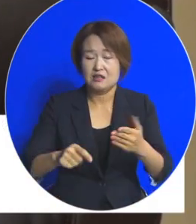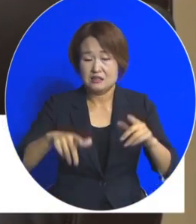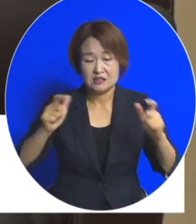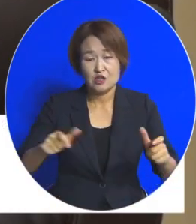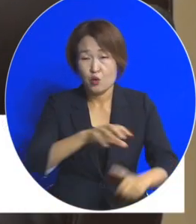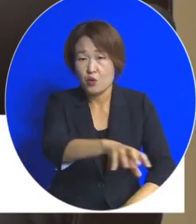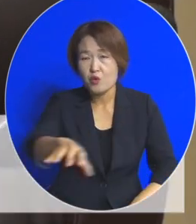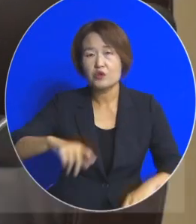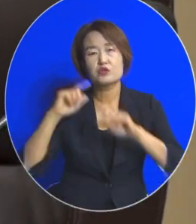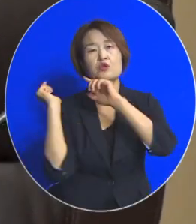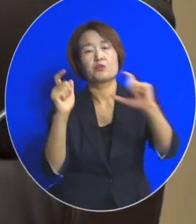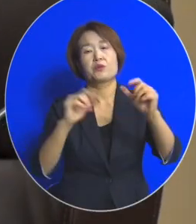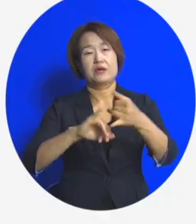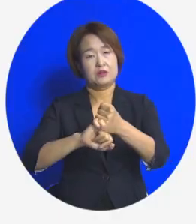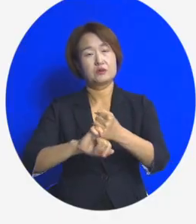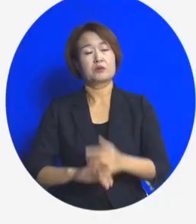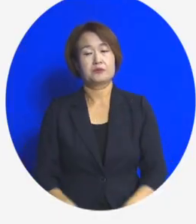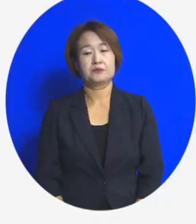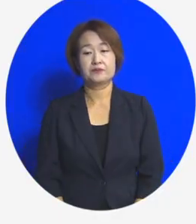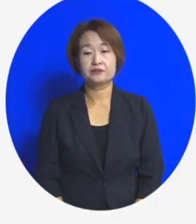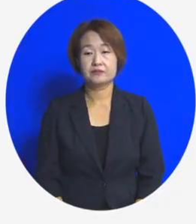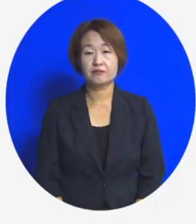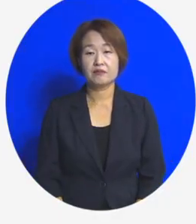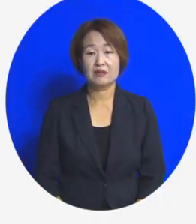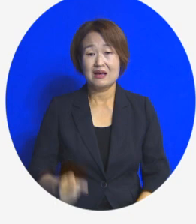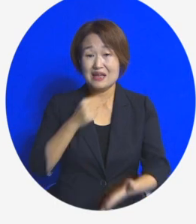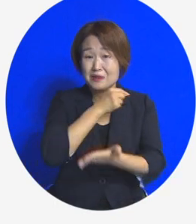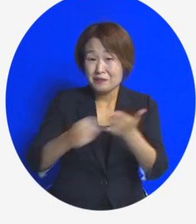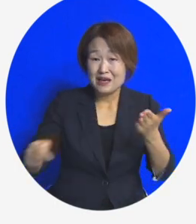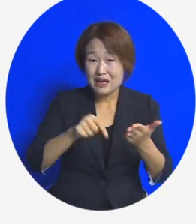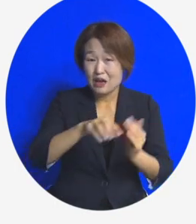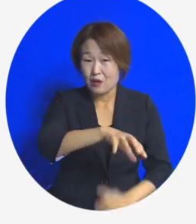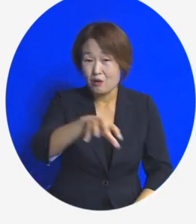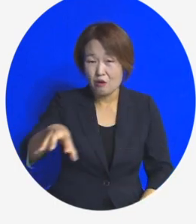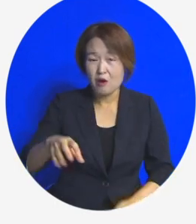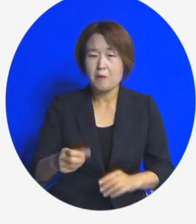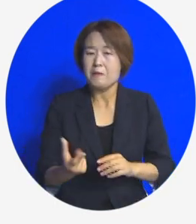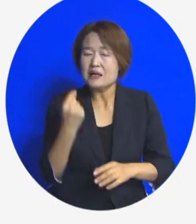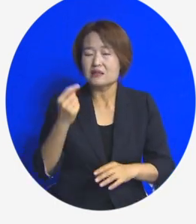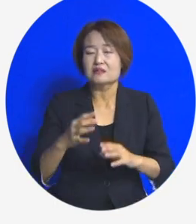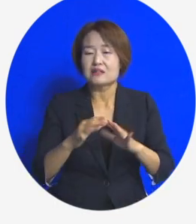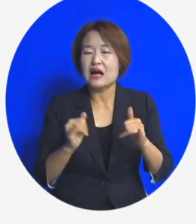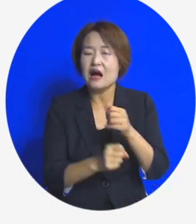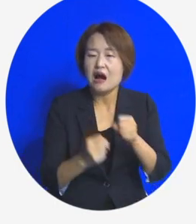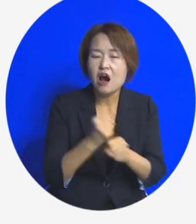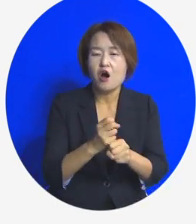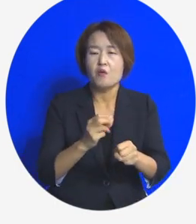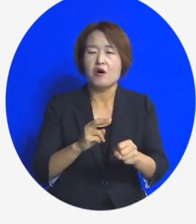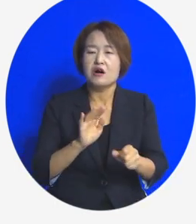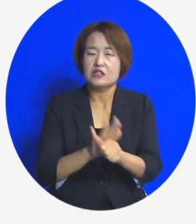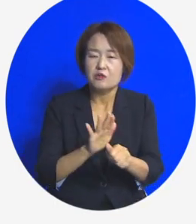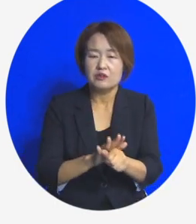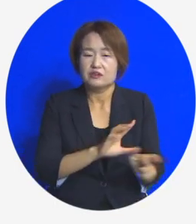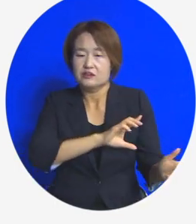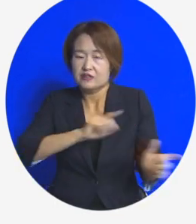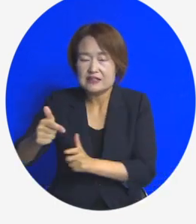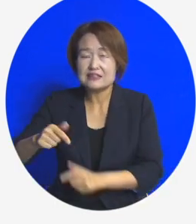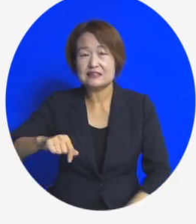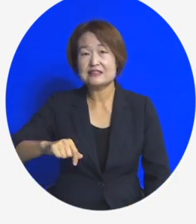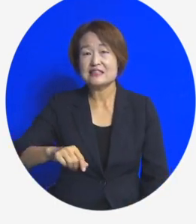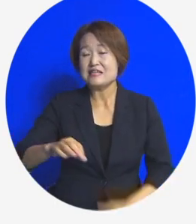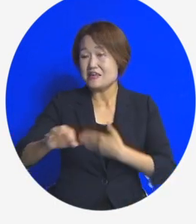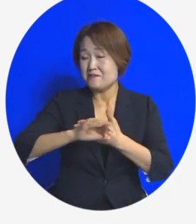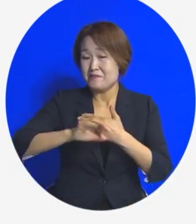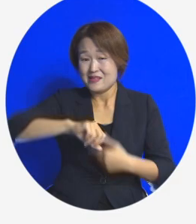하겠다고도 약속했습니다이를 통해 피해 지역의 복구 인력과 재난 관련 재원 예비비 등 정부의 가용자원을